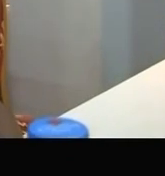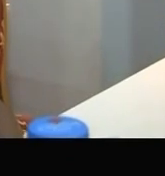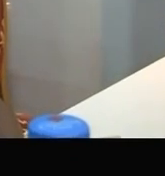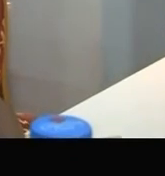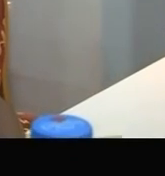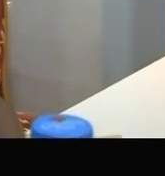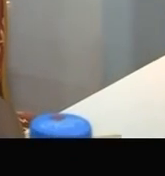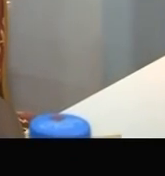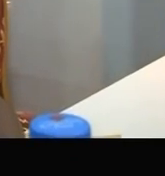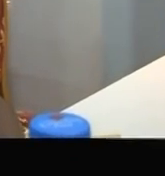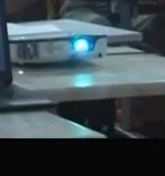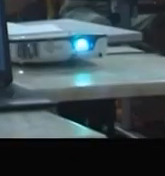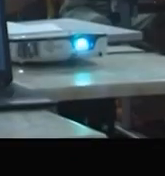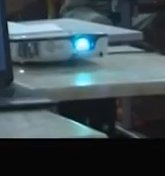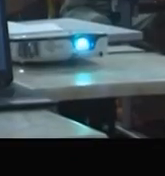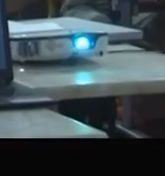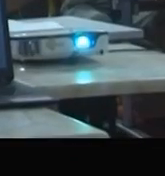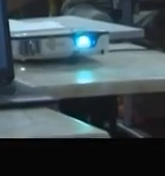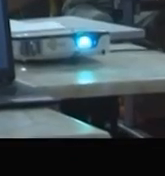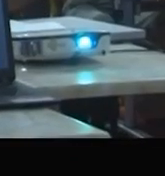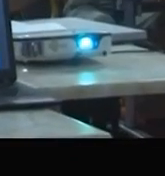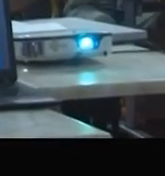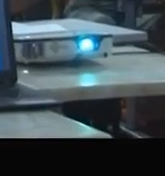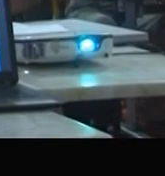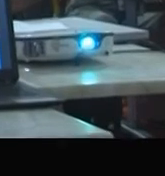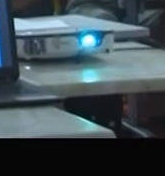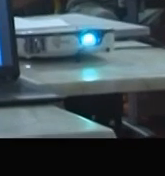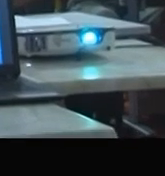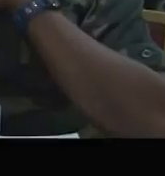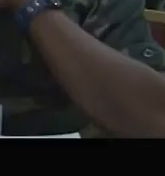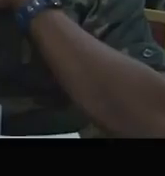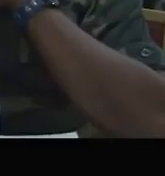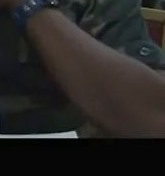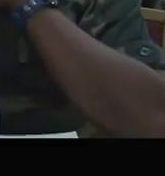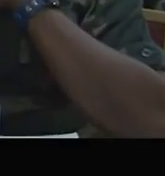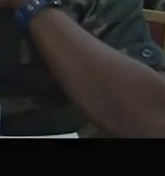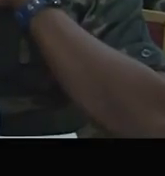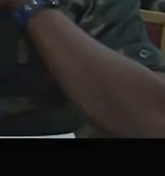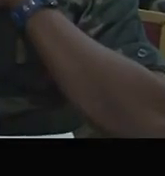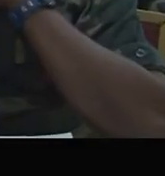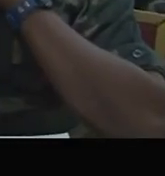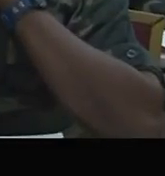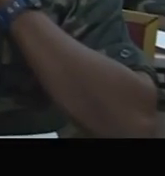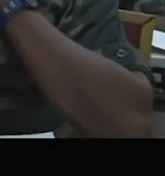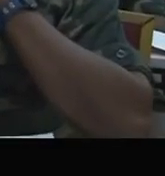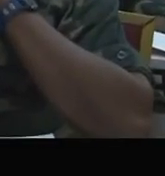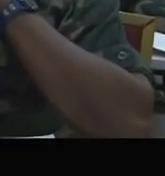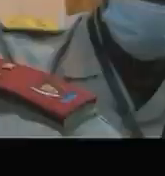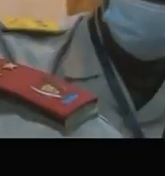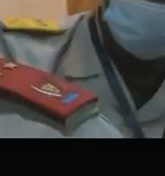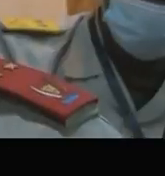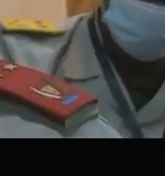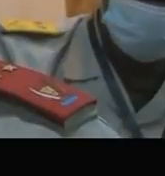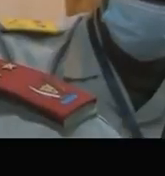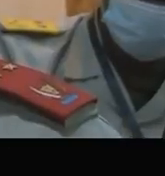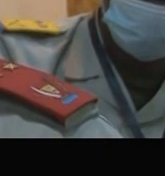22 février, ces assises prendront fin le 26 février. février 2021. Le général-major Bombé Lelou Camille, premier commandant